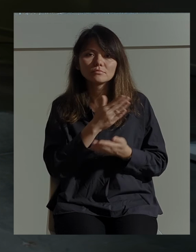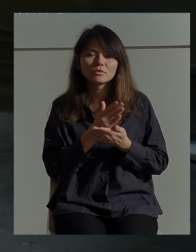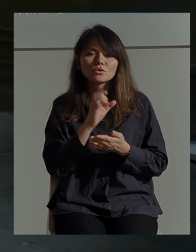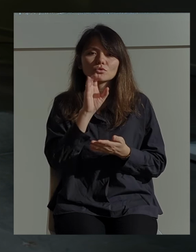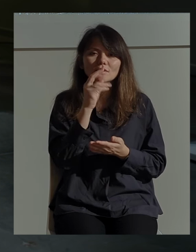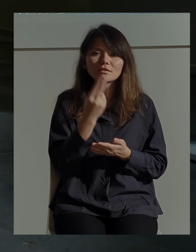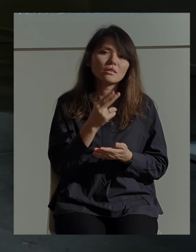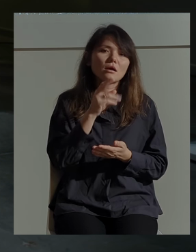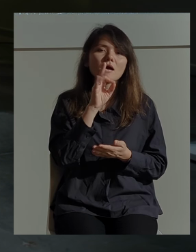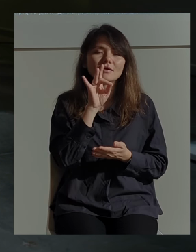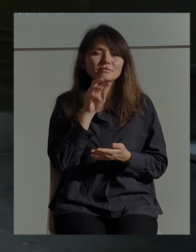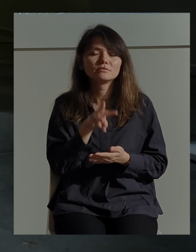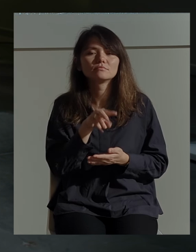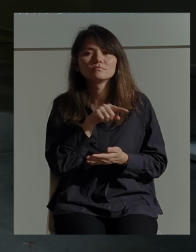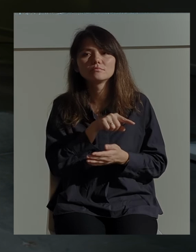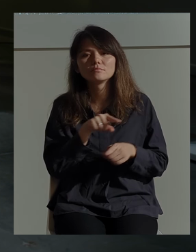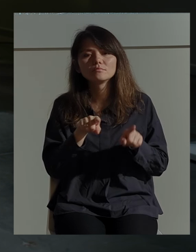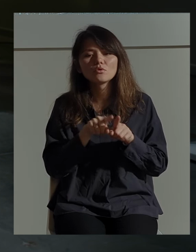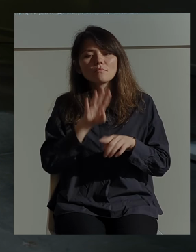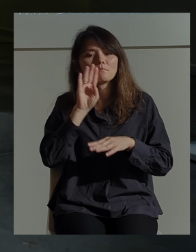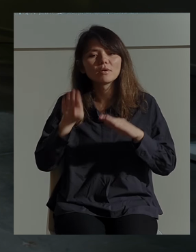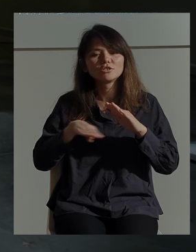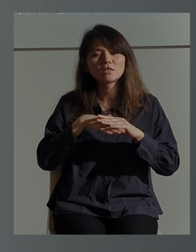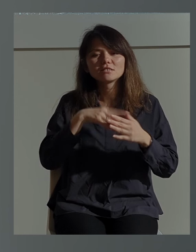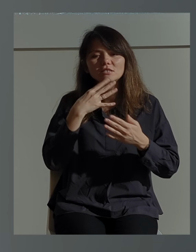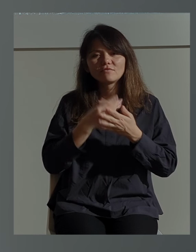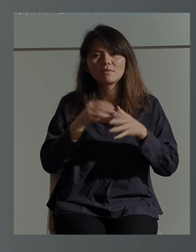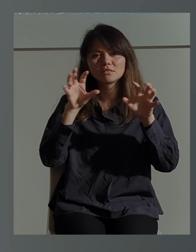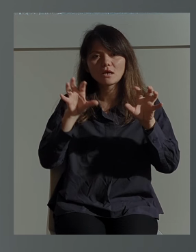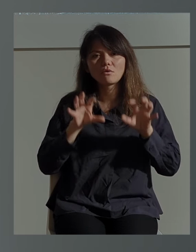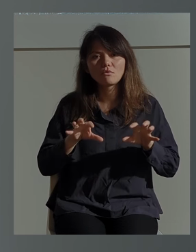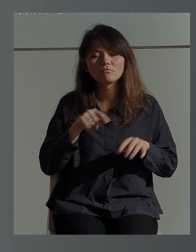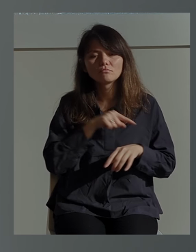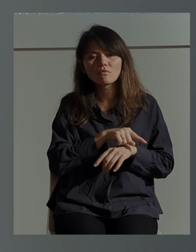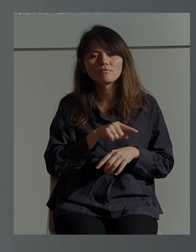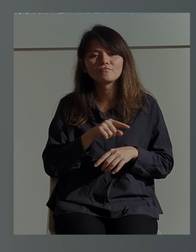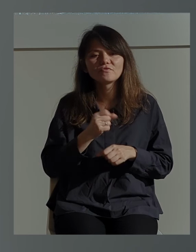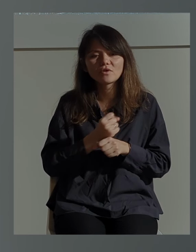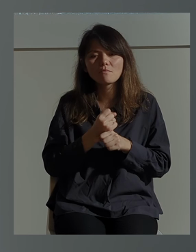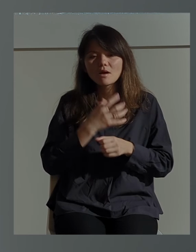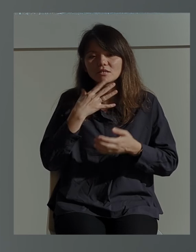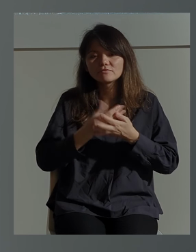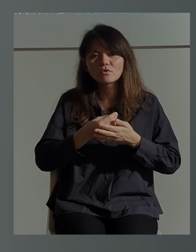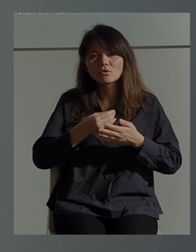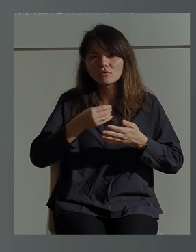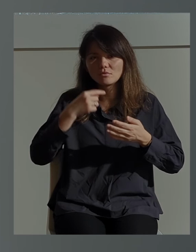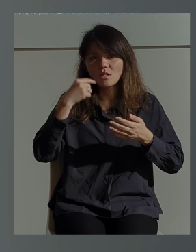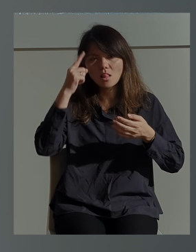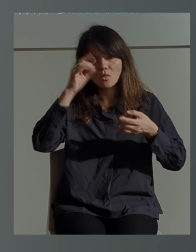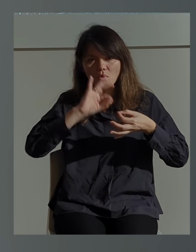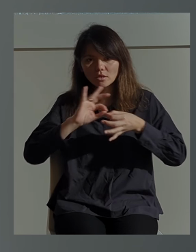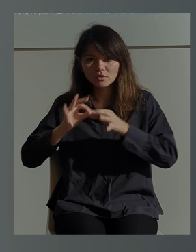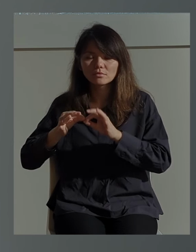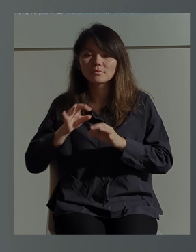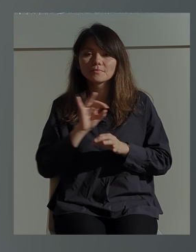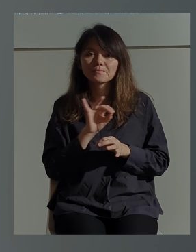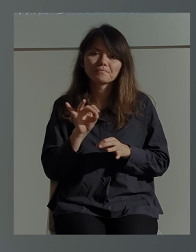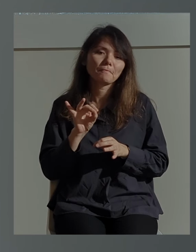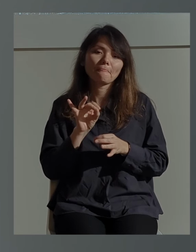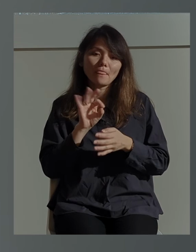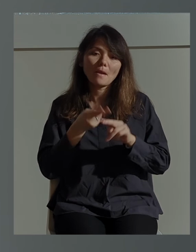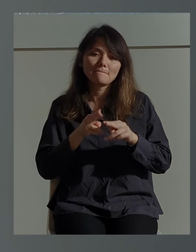подчиняет своим собственным заходом законом вырабатывает свою собственную логику об этом например пишет кстати